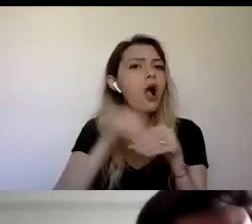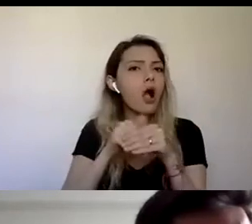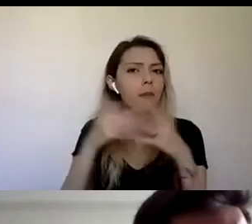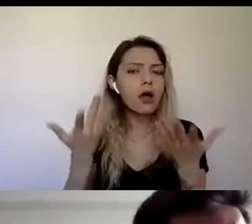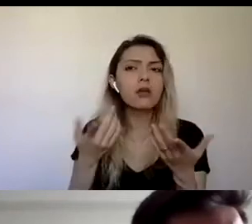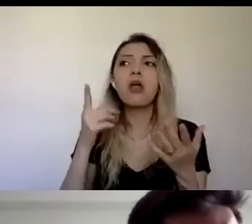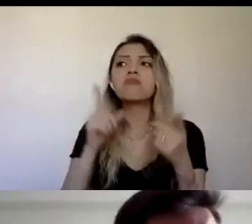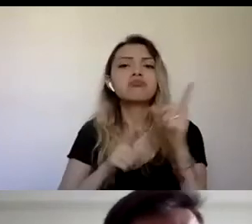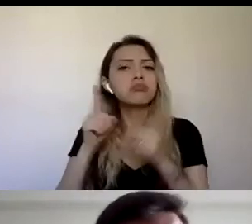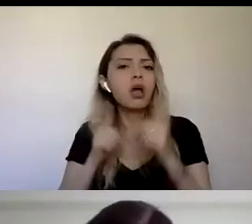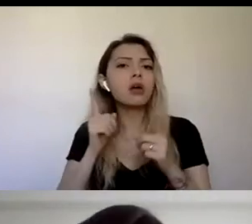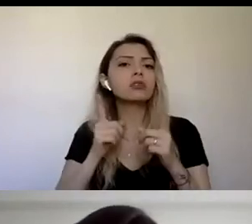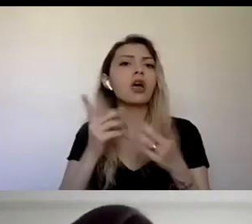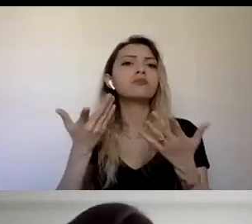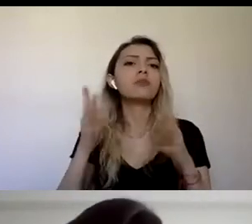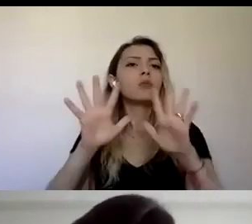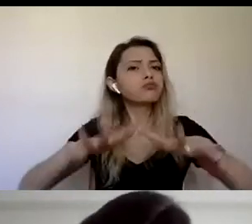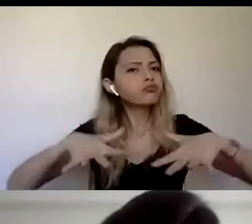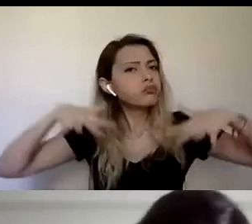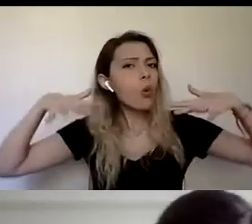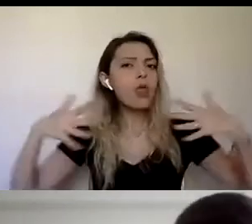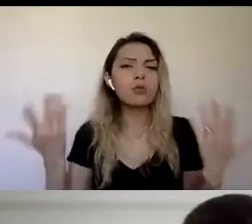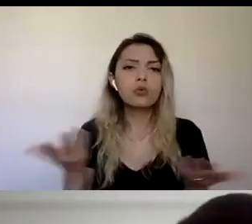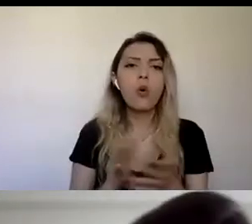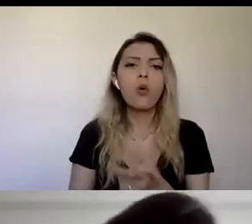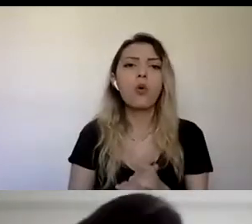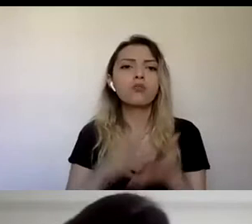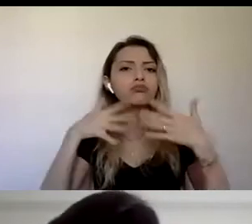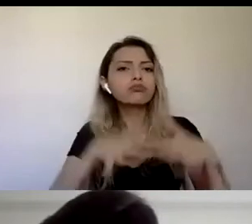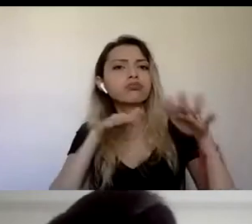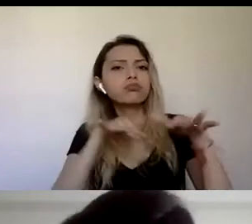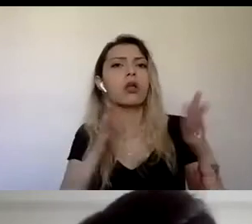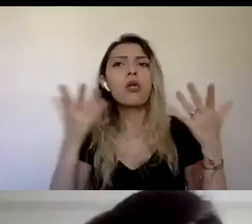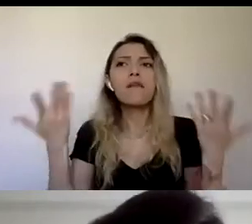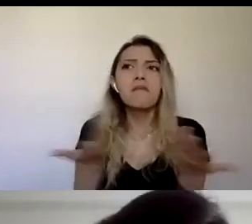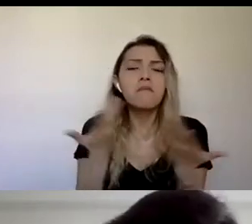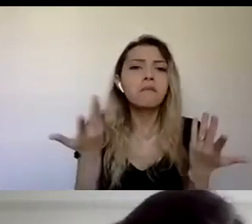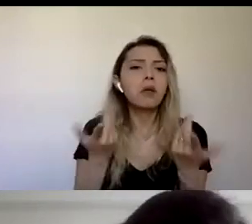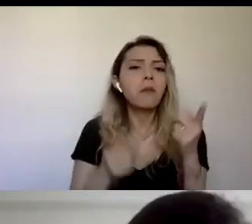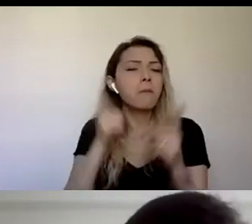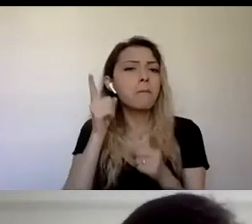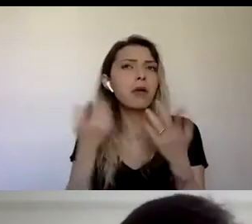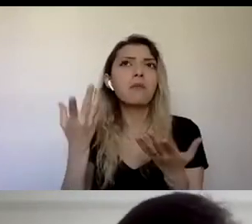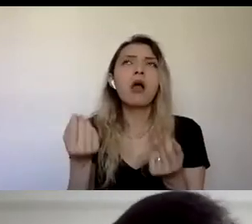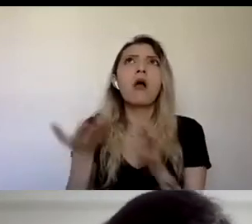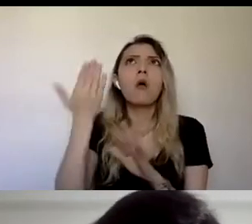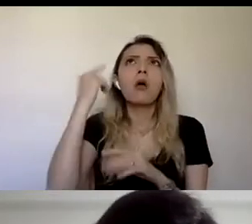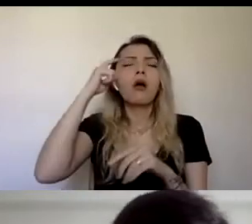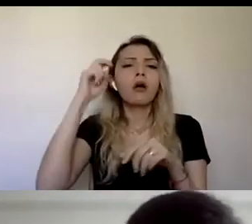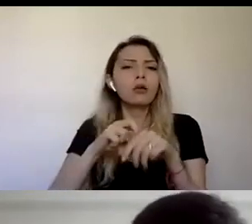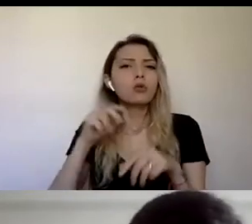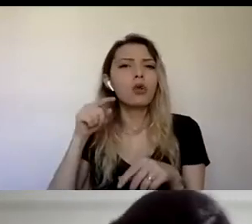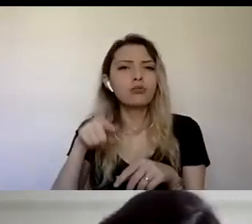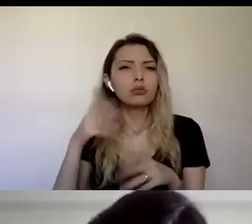protestolara oldukça sınırsız, geniş. Kimi zaman ben hatırlıyorum bir izleme çalışmasında yer